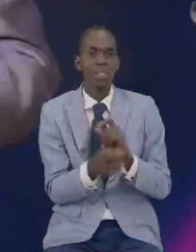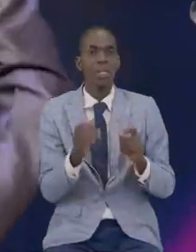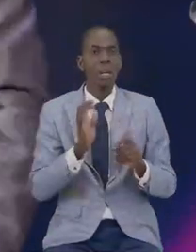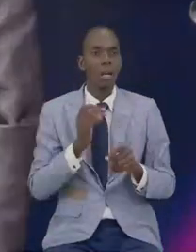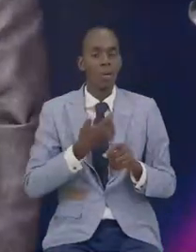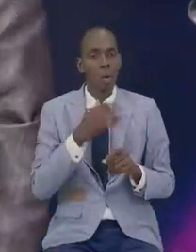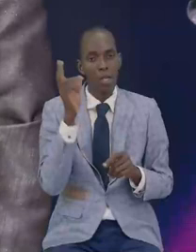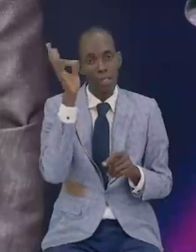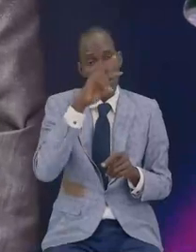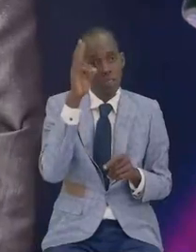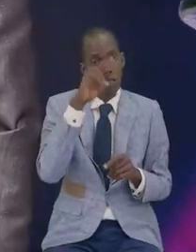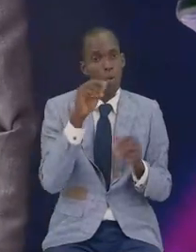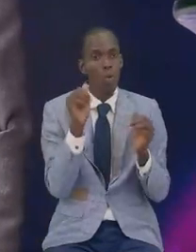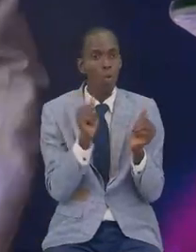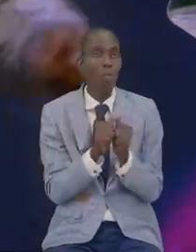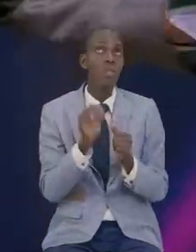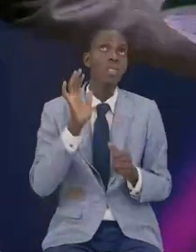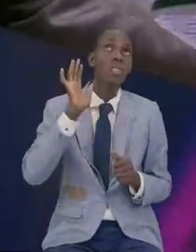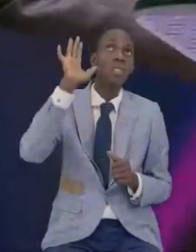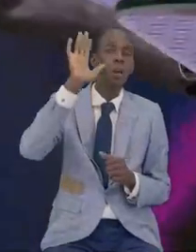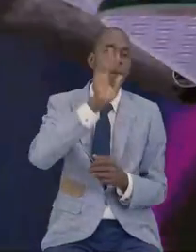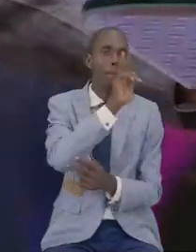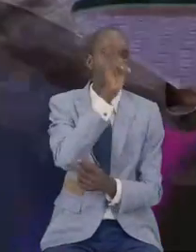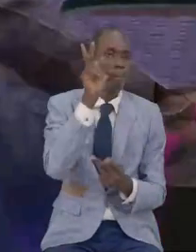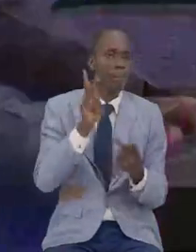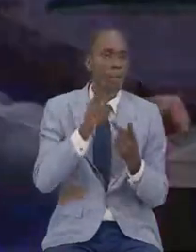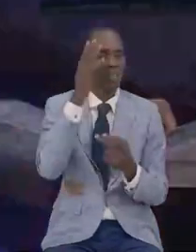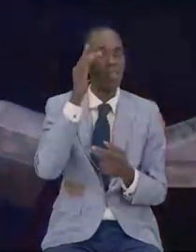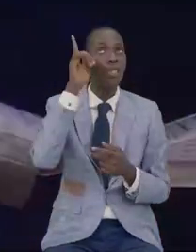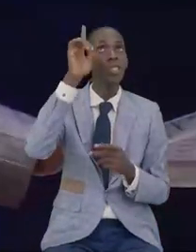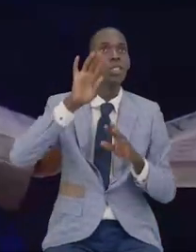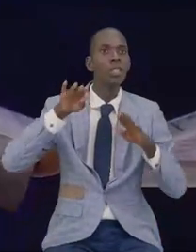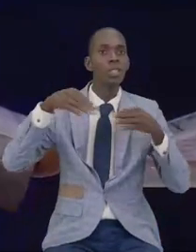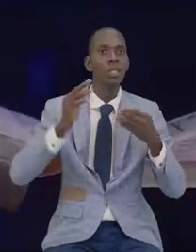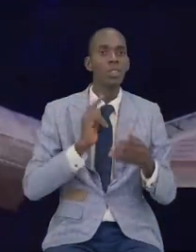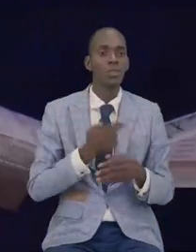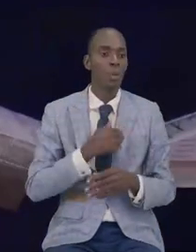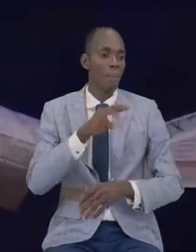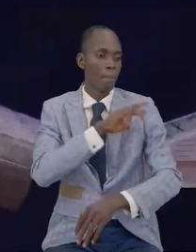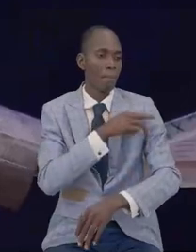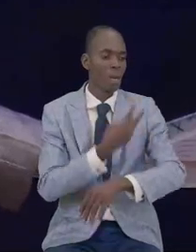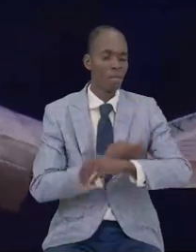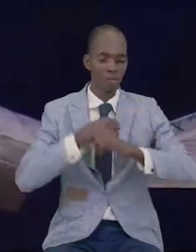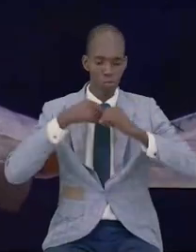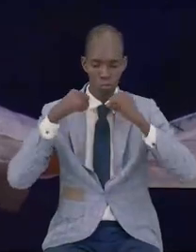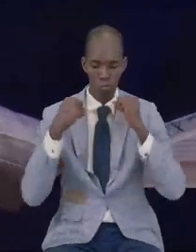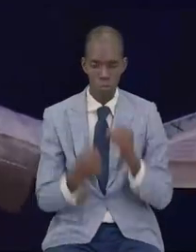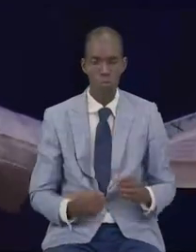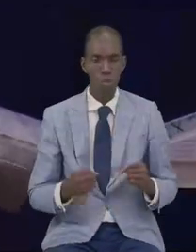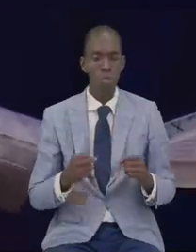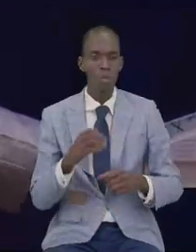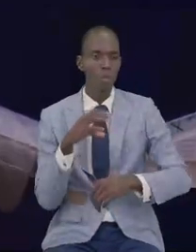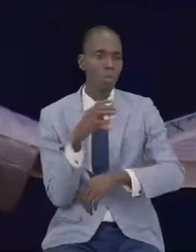ignorance contre sa connaissance parfaite, il nous donne une force puissante,